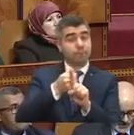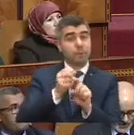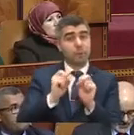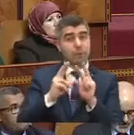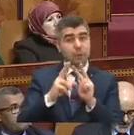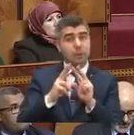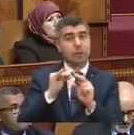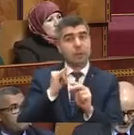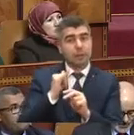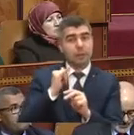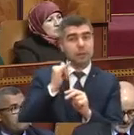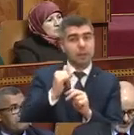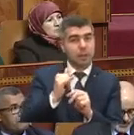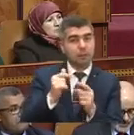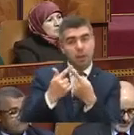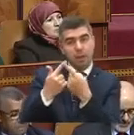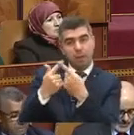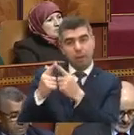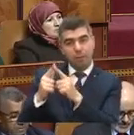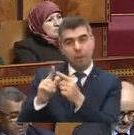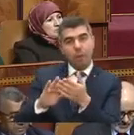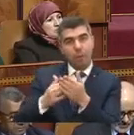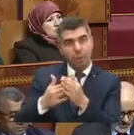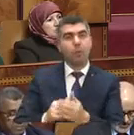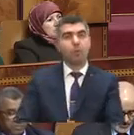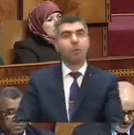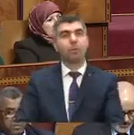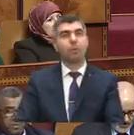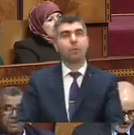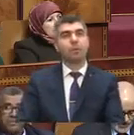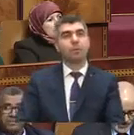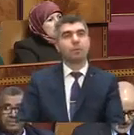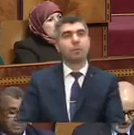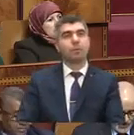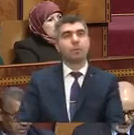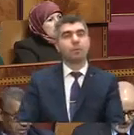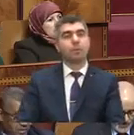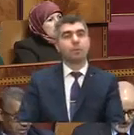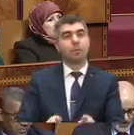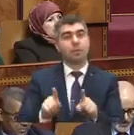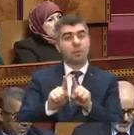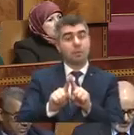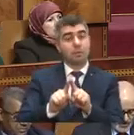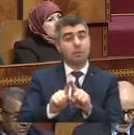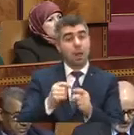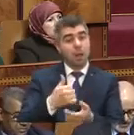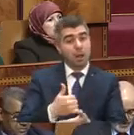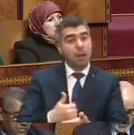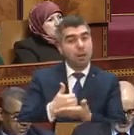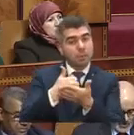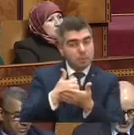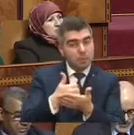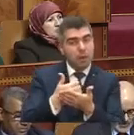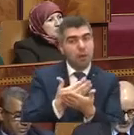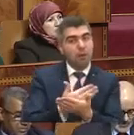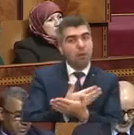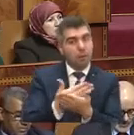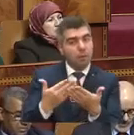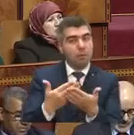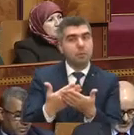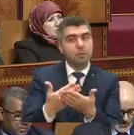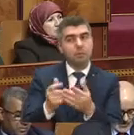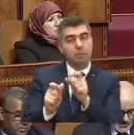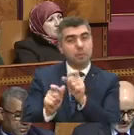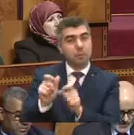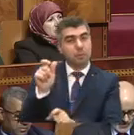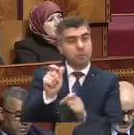ليلعب الدور المنوط به، حيث أعطته من الإمكانيات ما يكفي لتطوير وضعيته، علما